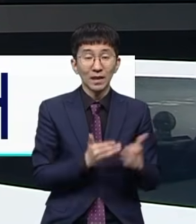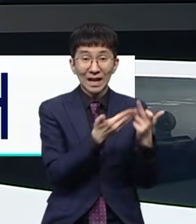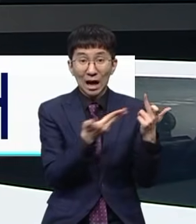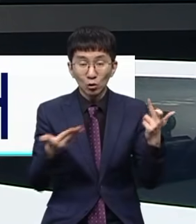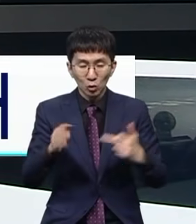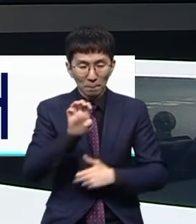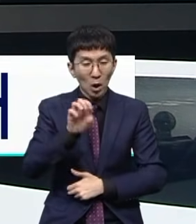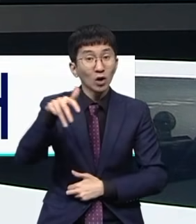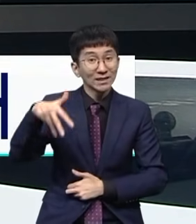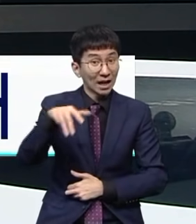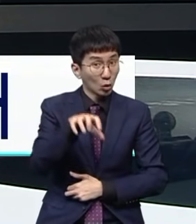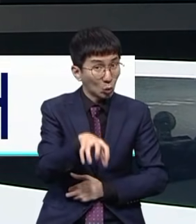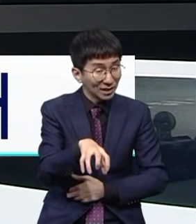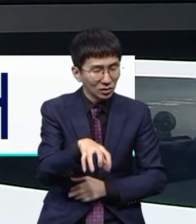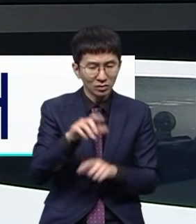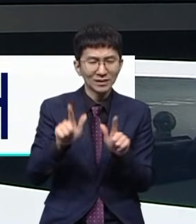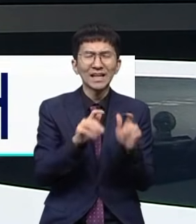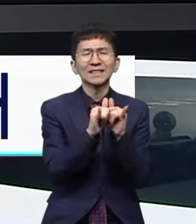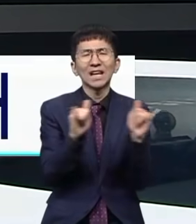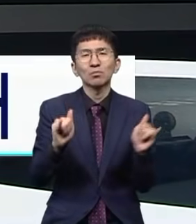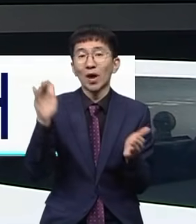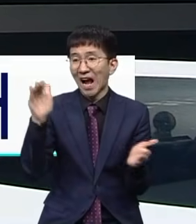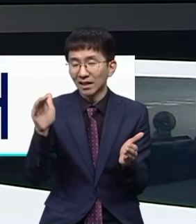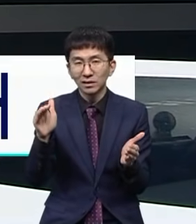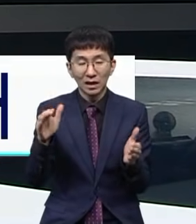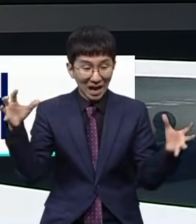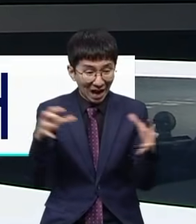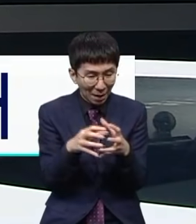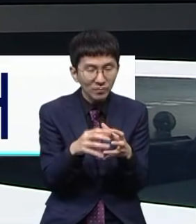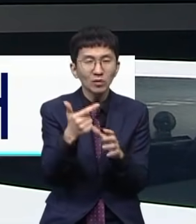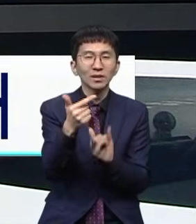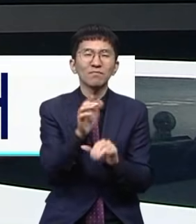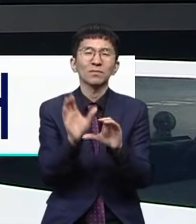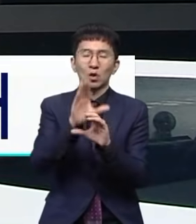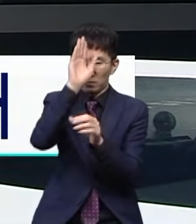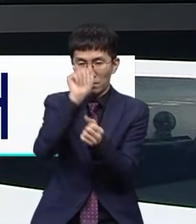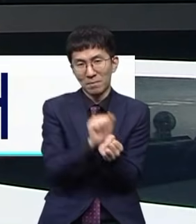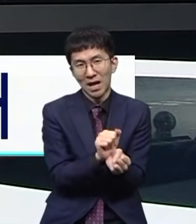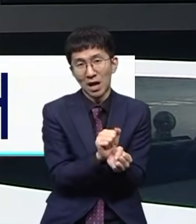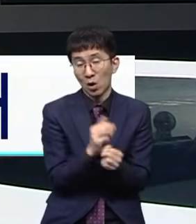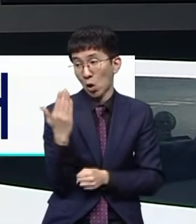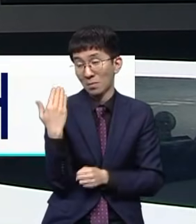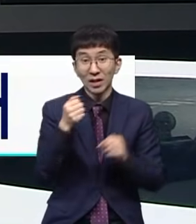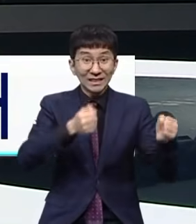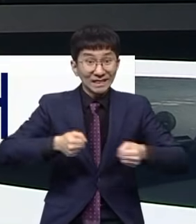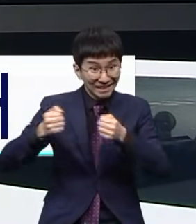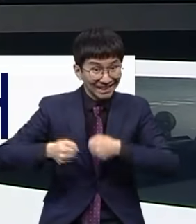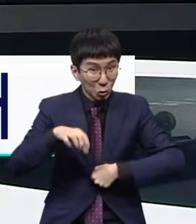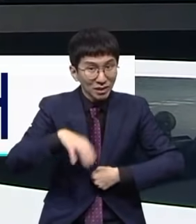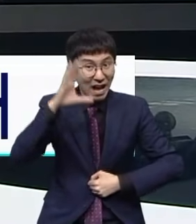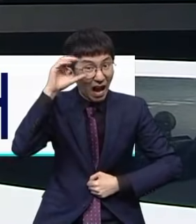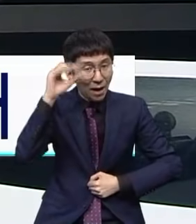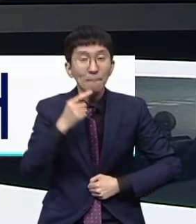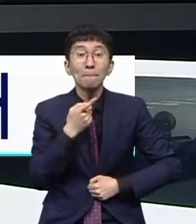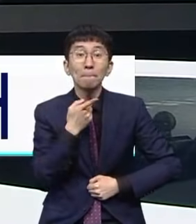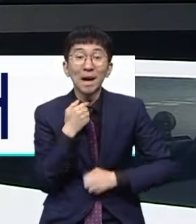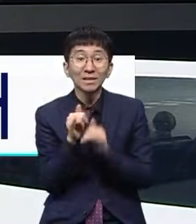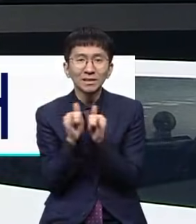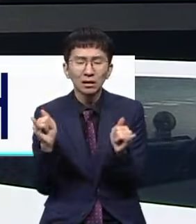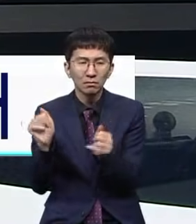강원도 평창에서 주민과 학생 6명이 추가로 확진됐습니다. 얼마 전 스키장에서 아르바이트를